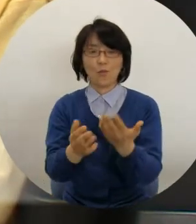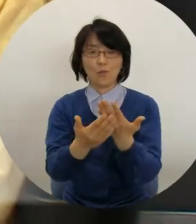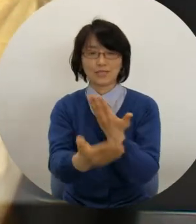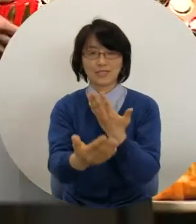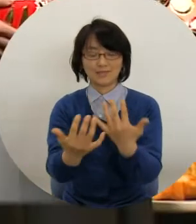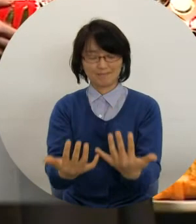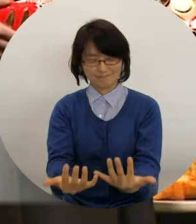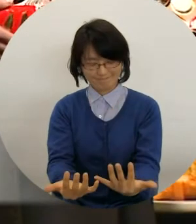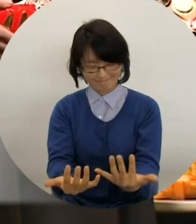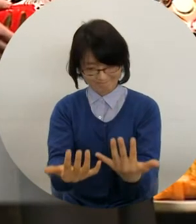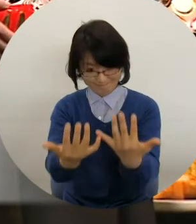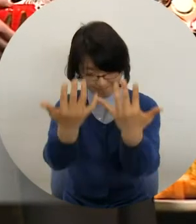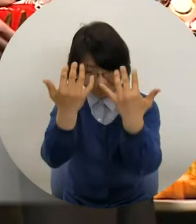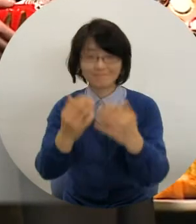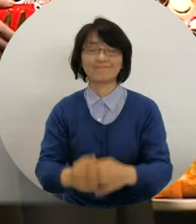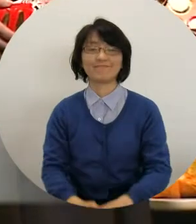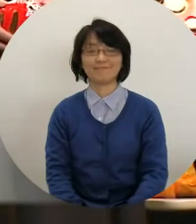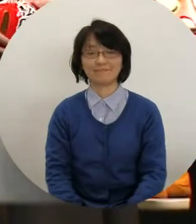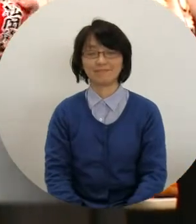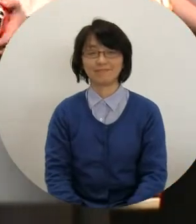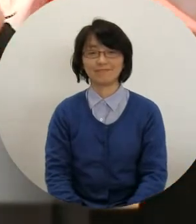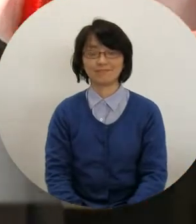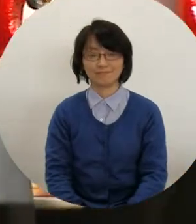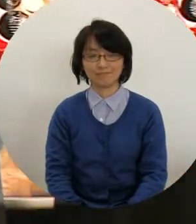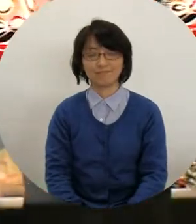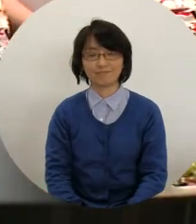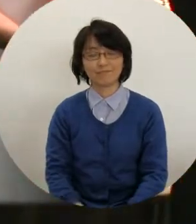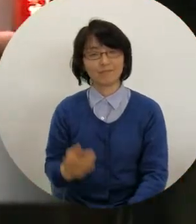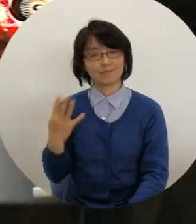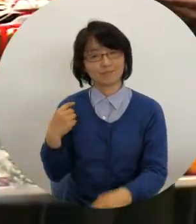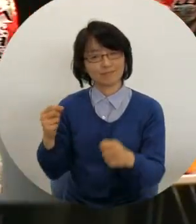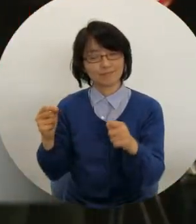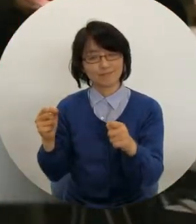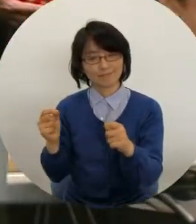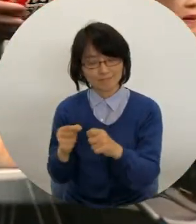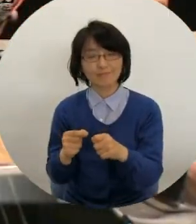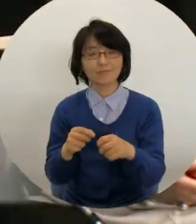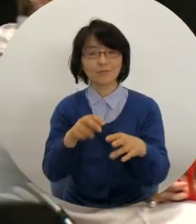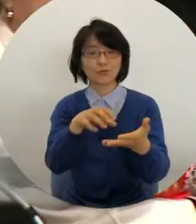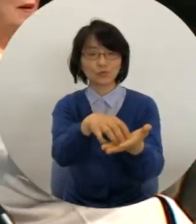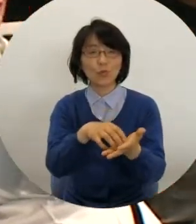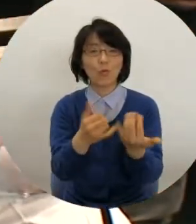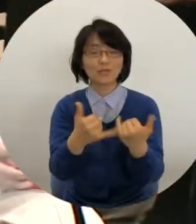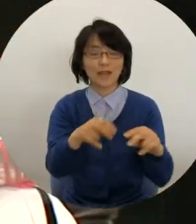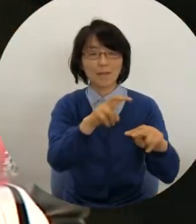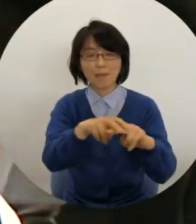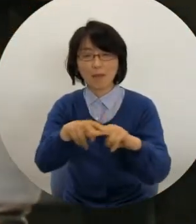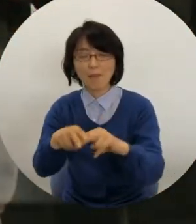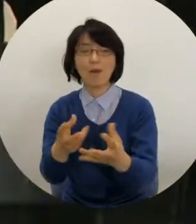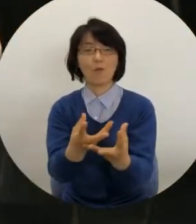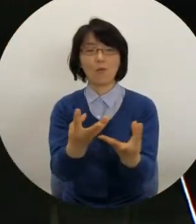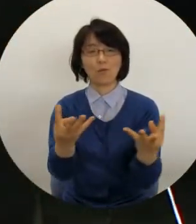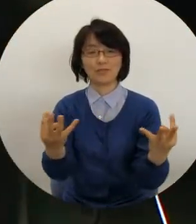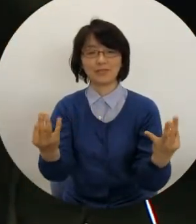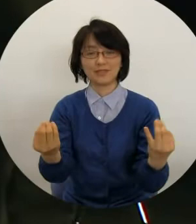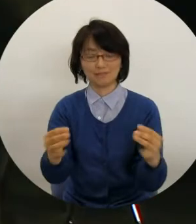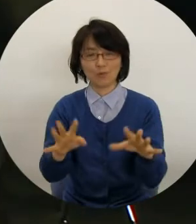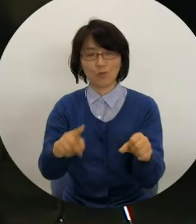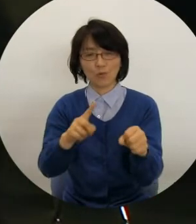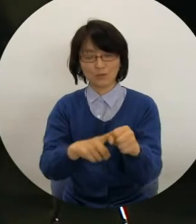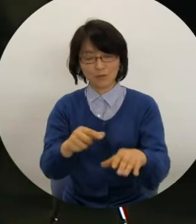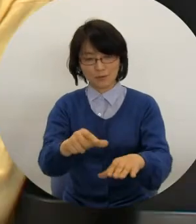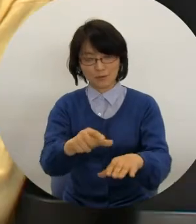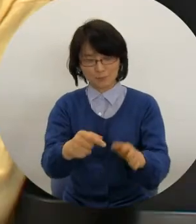華やかですよね。 はい、もうおかげさまでここ数年は多くの受賞者の方列席していただいておりますが、今年もかな